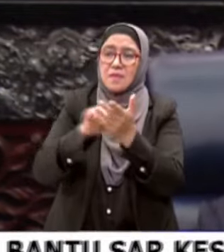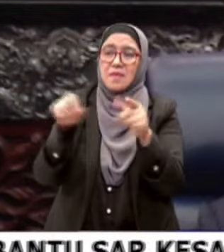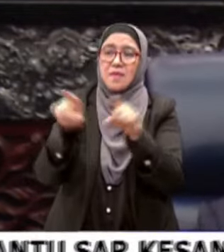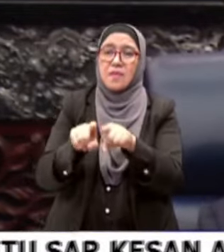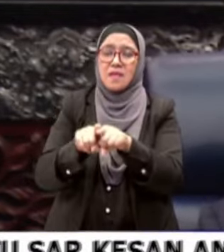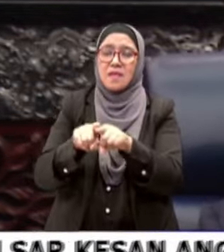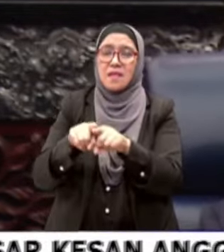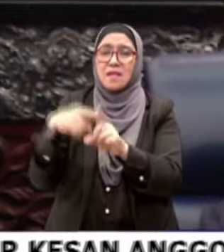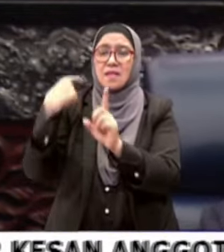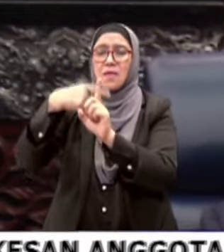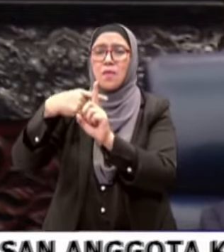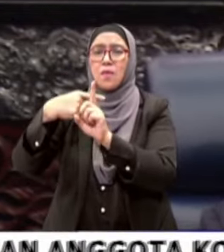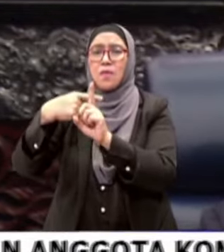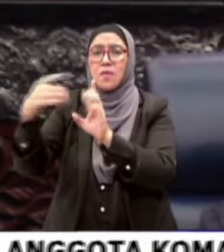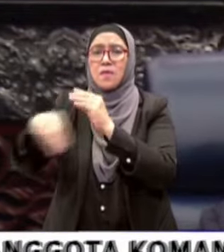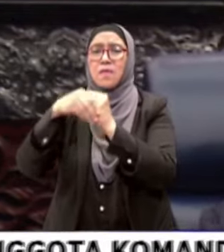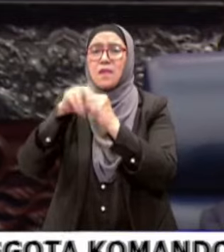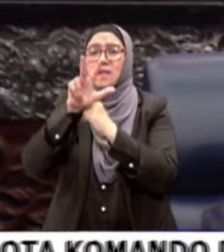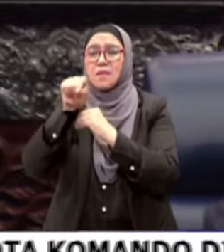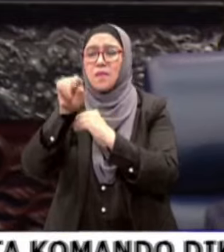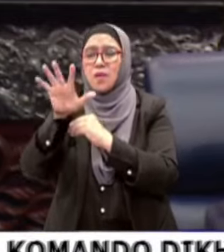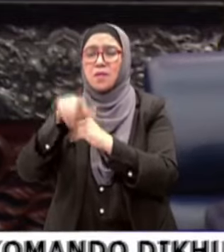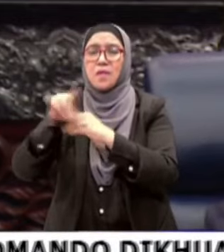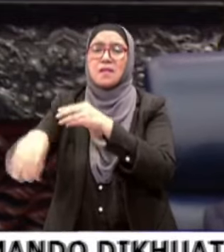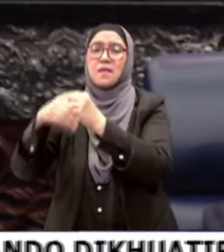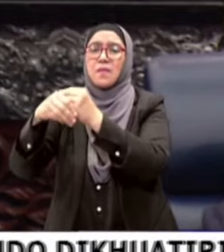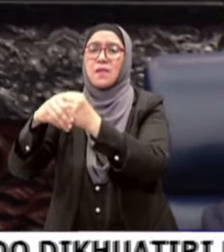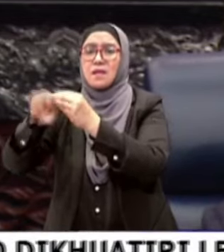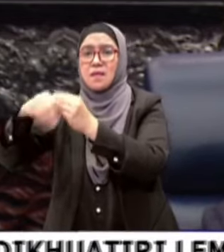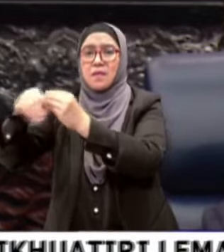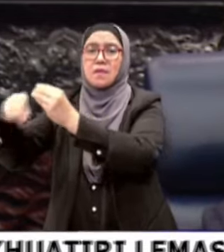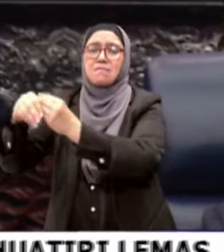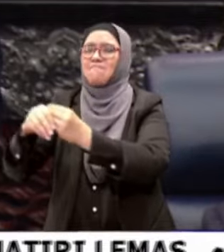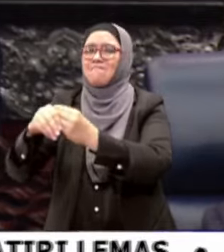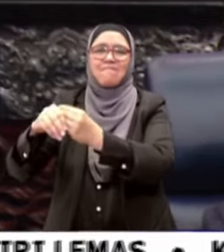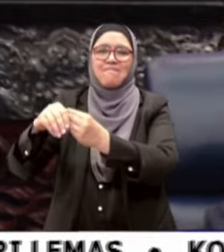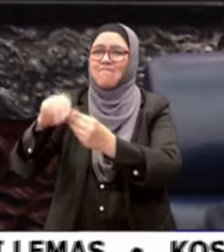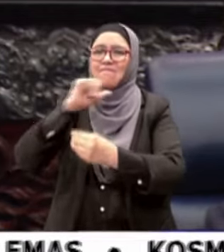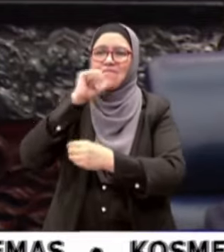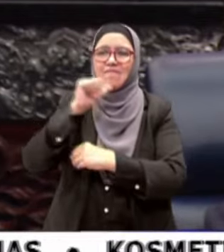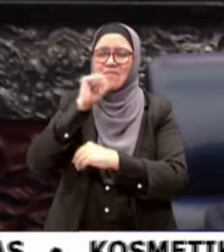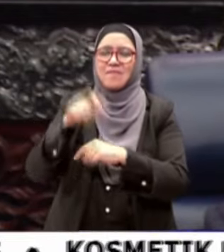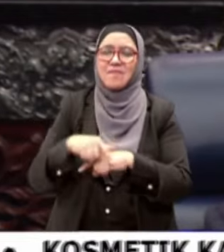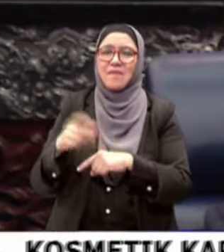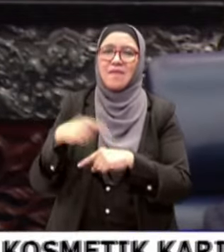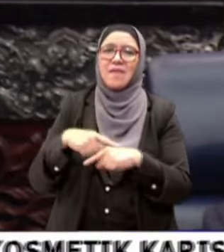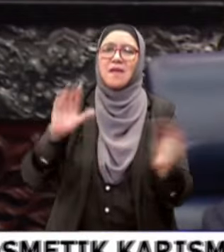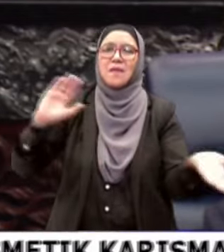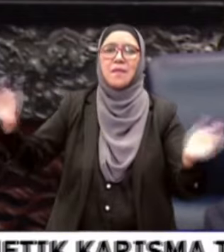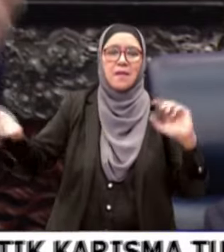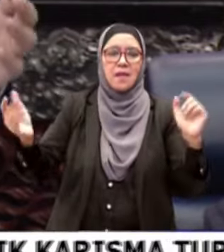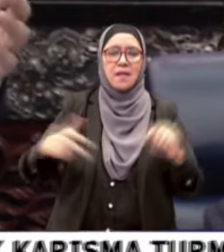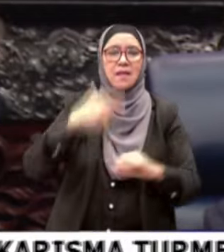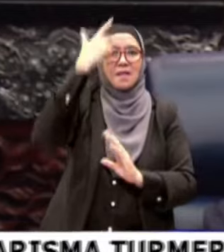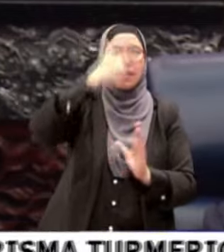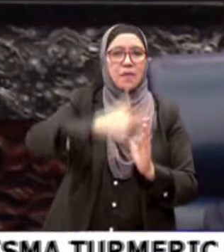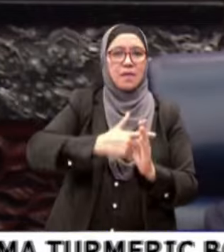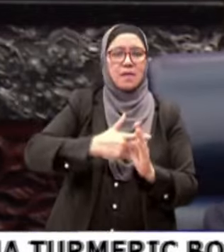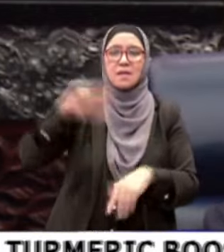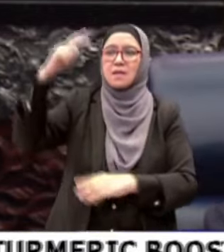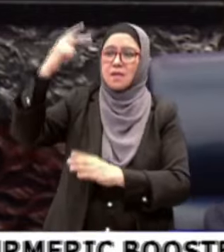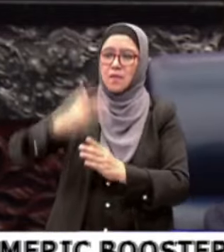campur dengan 3 dia tidak begitu dia melihat dari membandingkan dari suku ke suku atau dari satu tahun ke 1 tahun